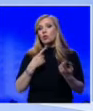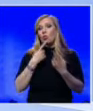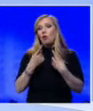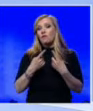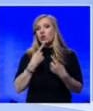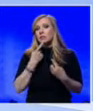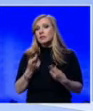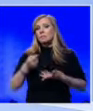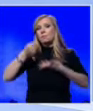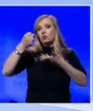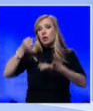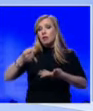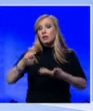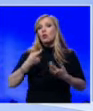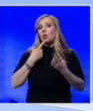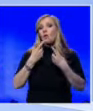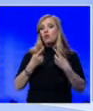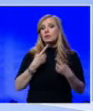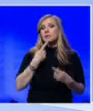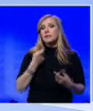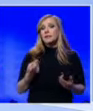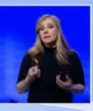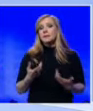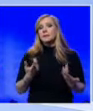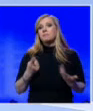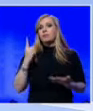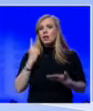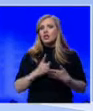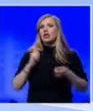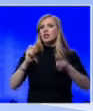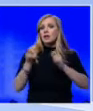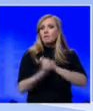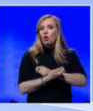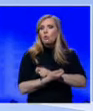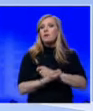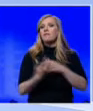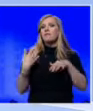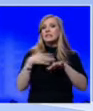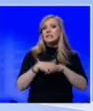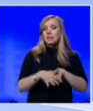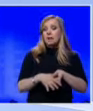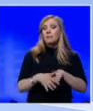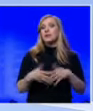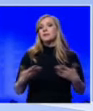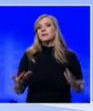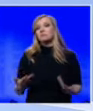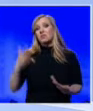говорим за бюджет и когато говорим за належащи реформи в системи, държавни